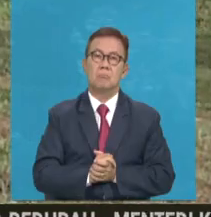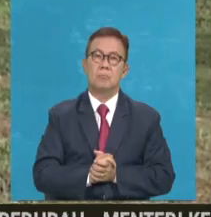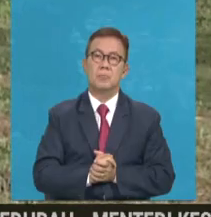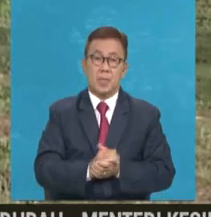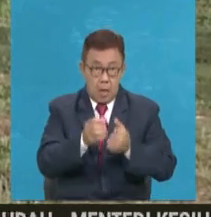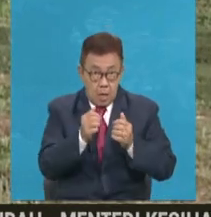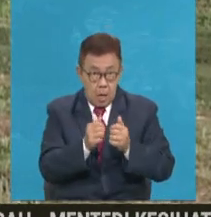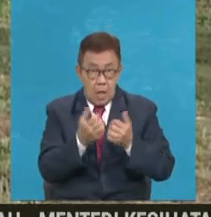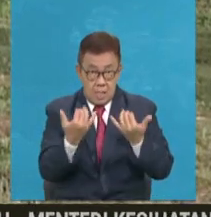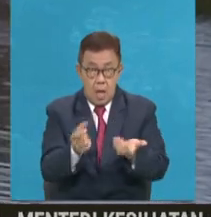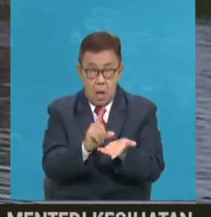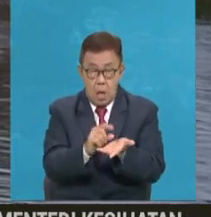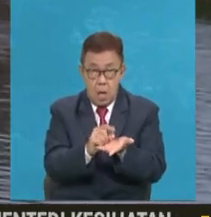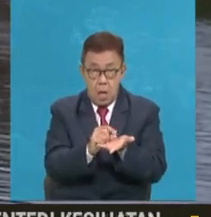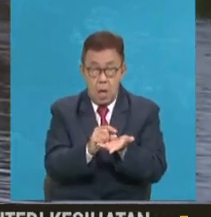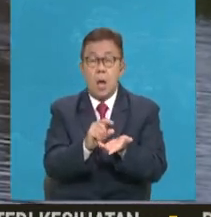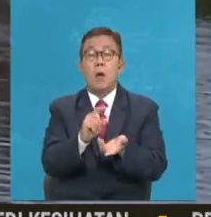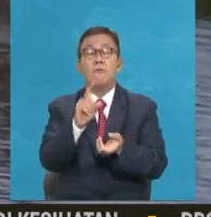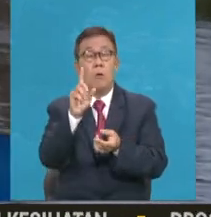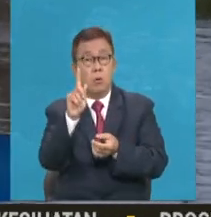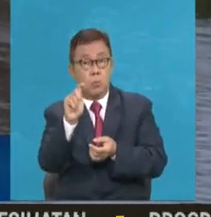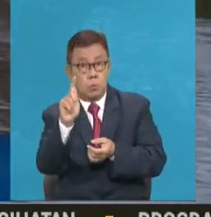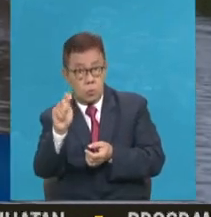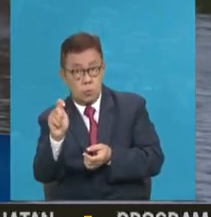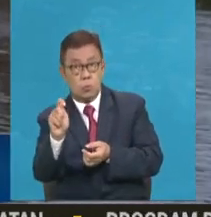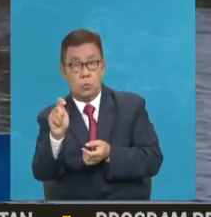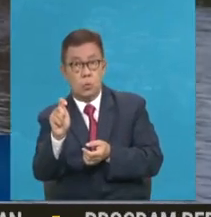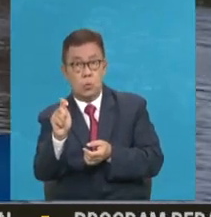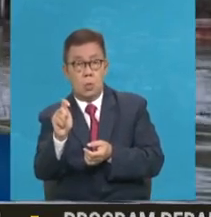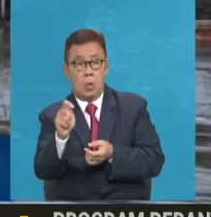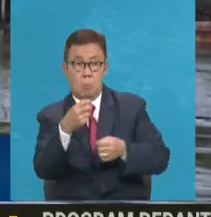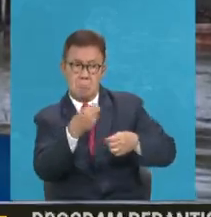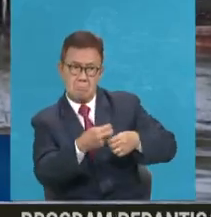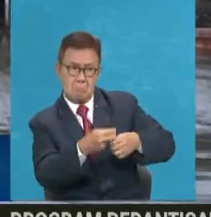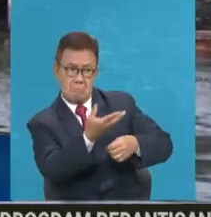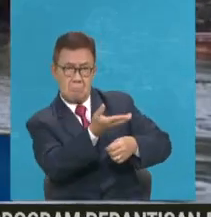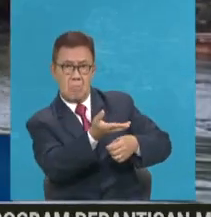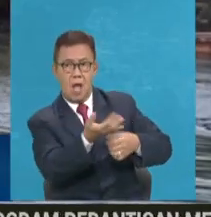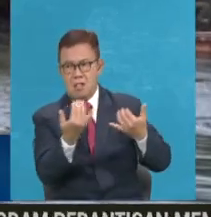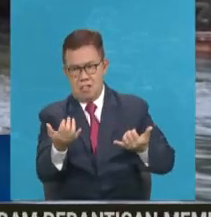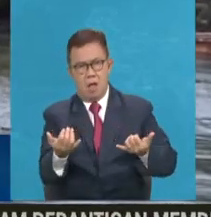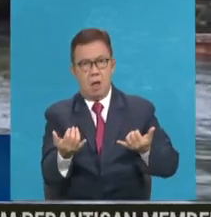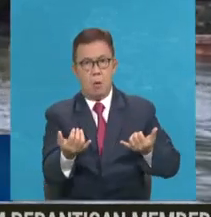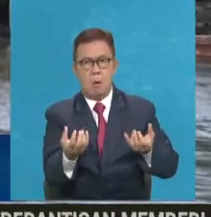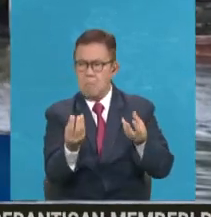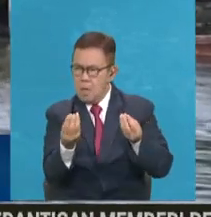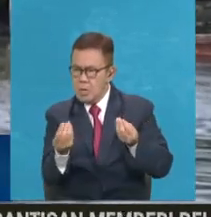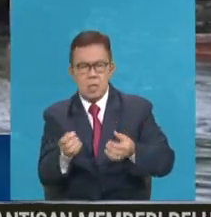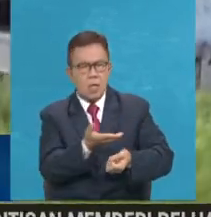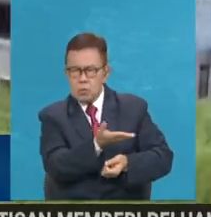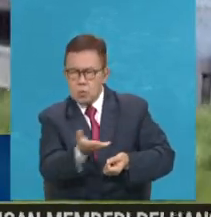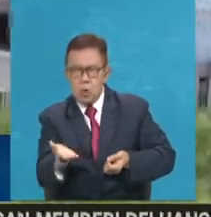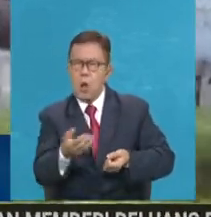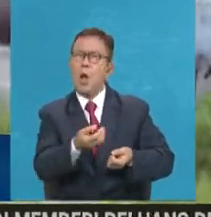menurut siaran Akbar jabatan daerah tutong pagi menangani masalah itu beberapa tindakan telah dilaksanakan termasuk